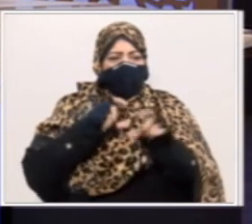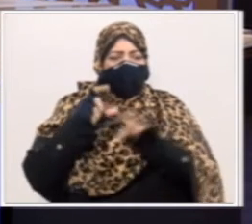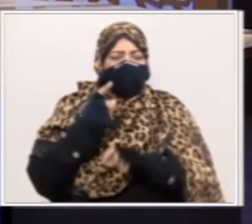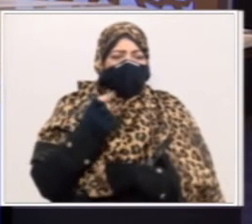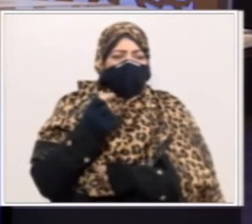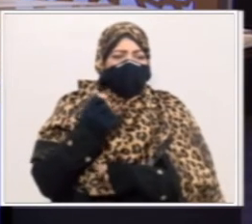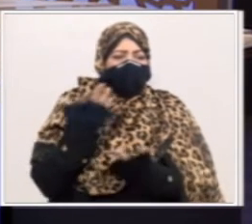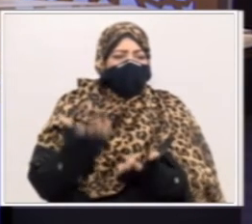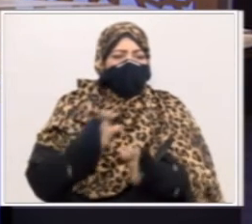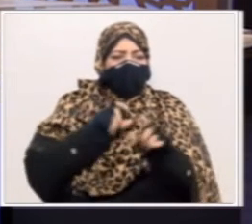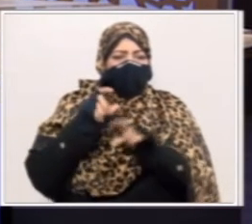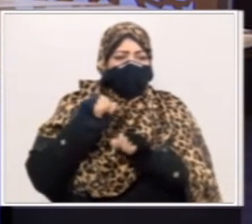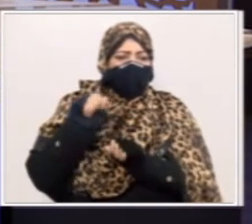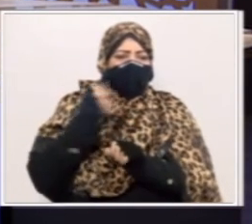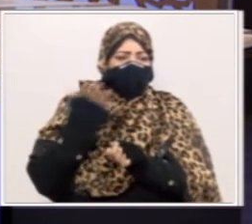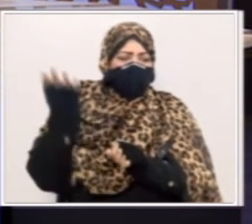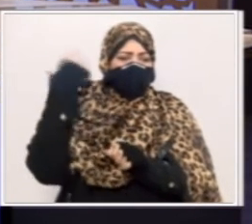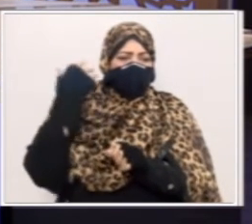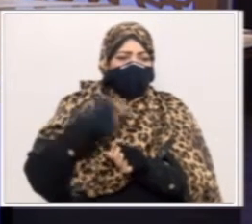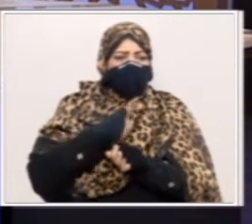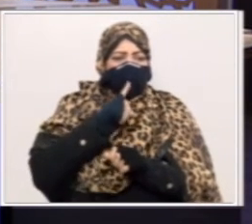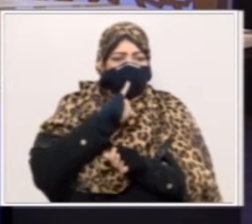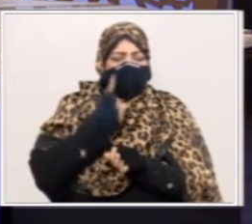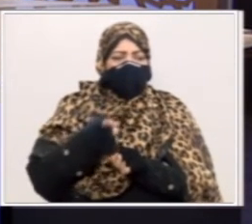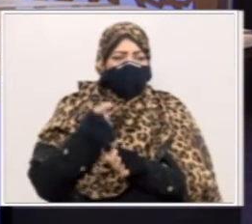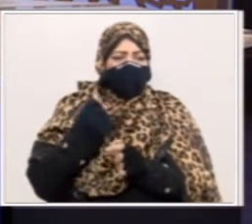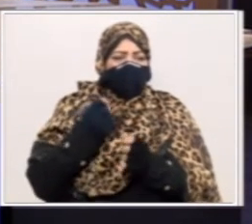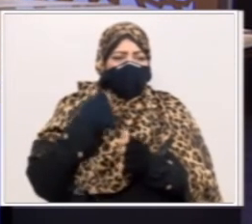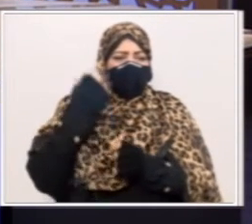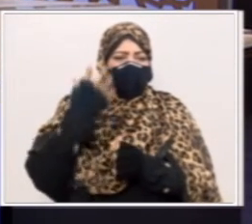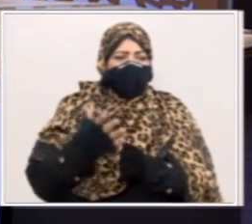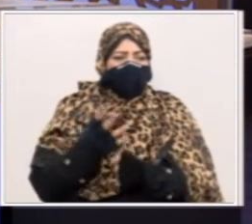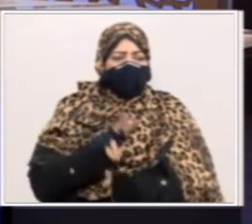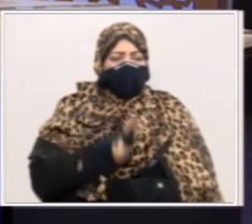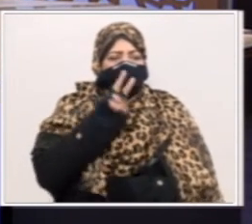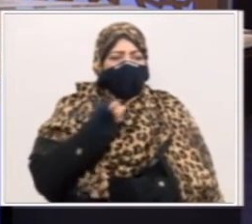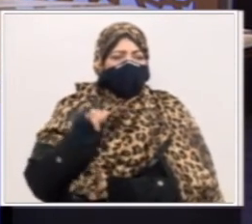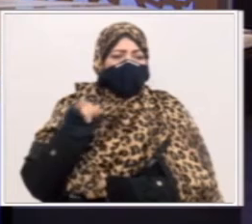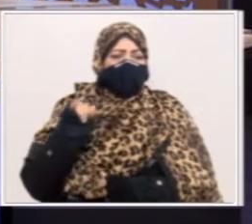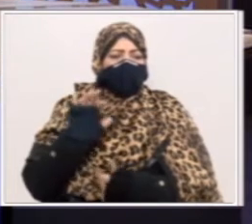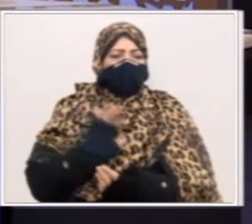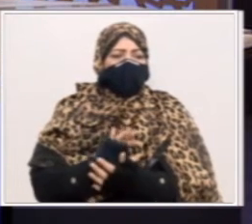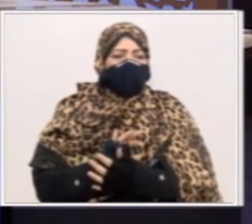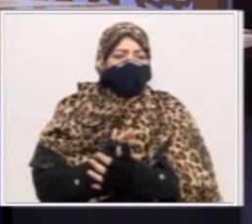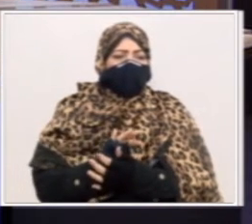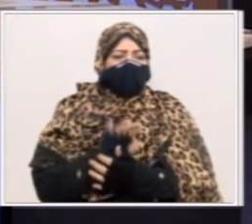انا 700. لما طلعت 700 طلعتهم عندي خالتي تربي في تيم اعطيتهم لها.